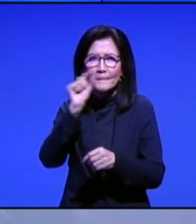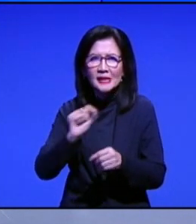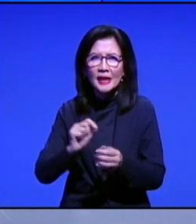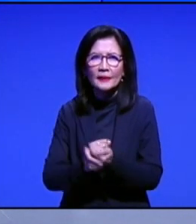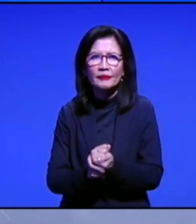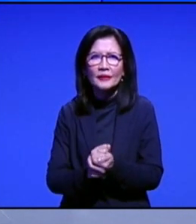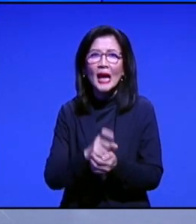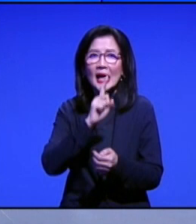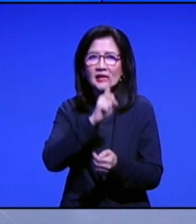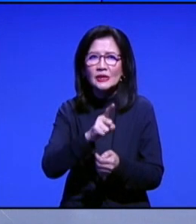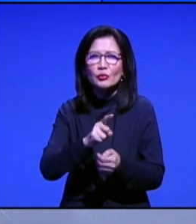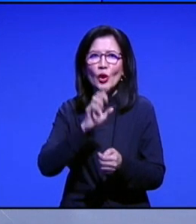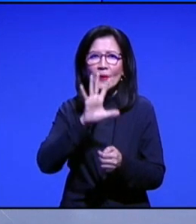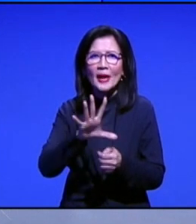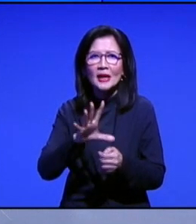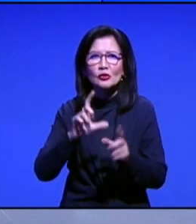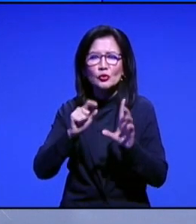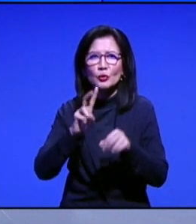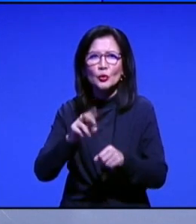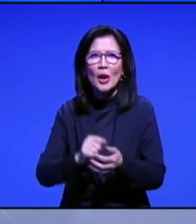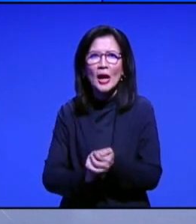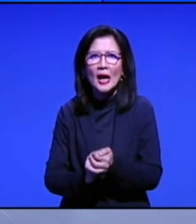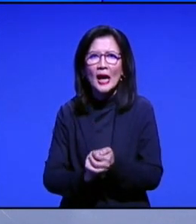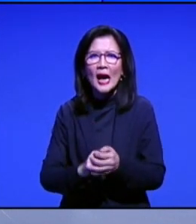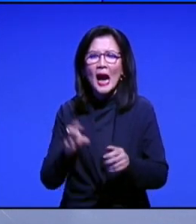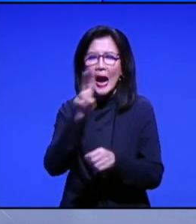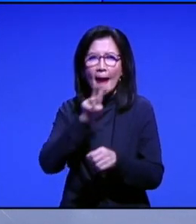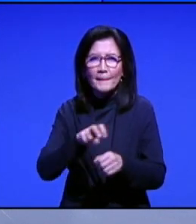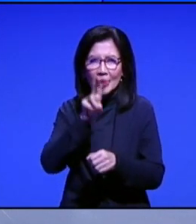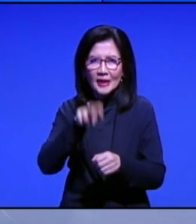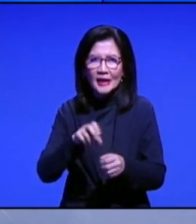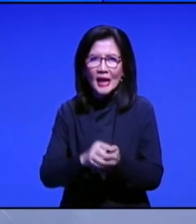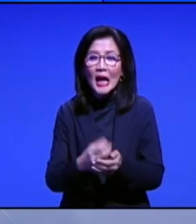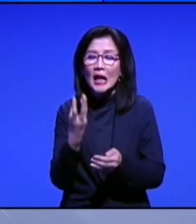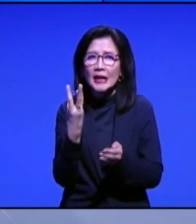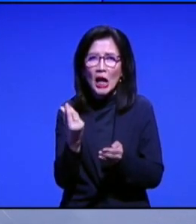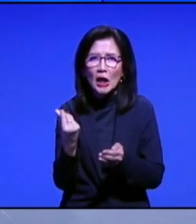menjadi $1.572 AS per ons dan dolar indeks menguat